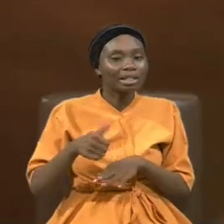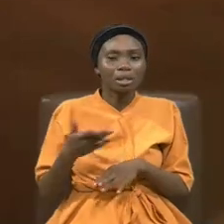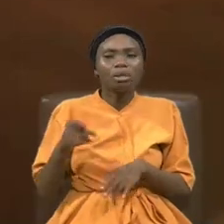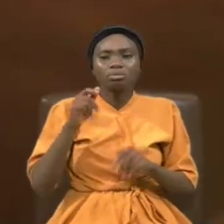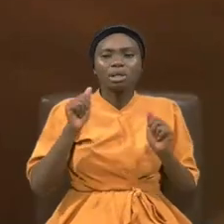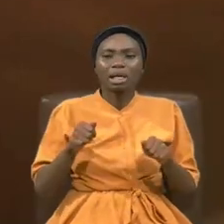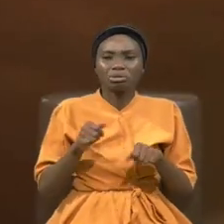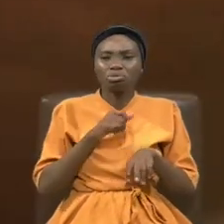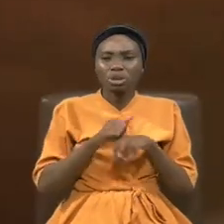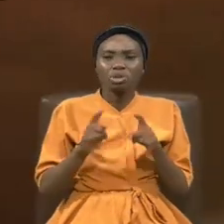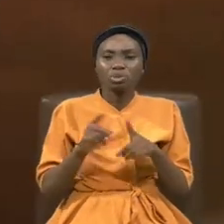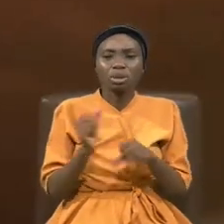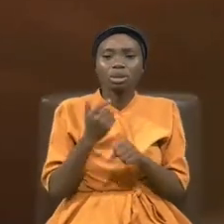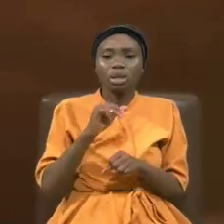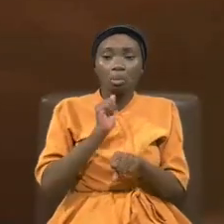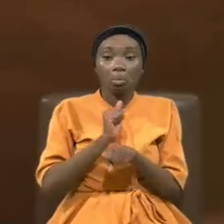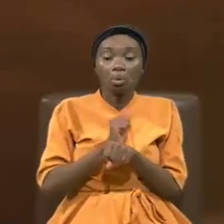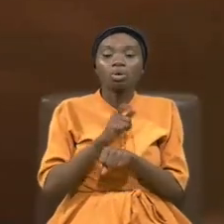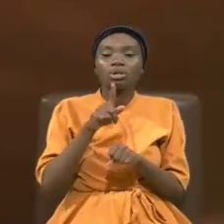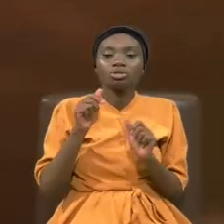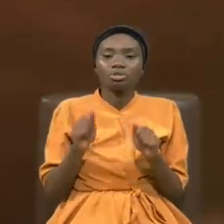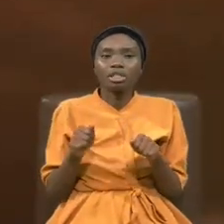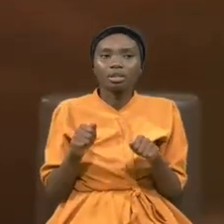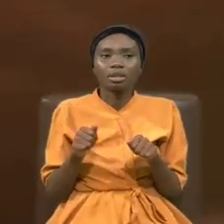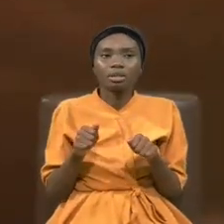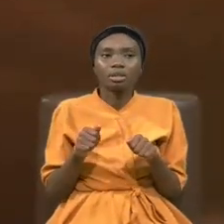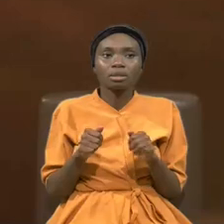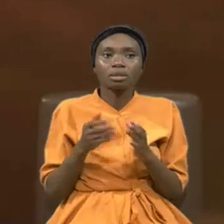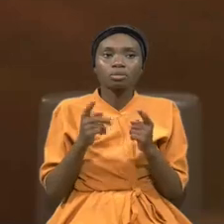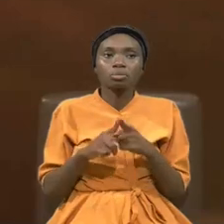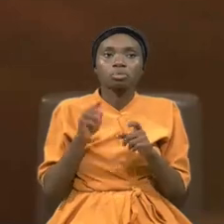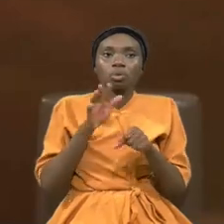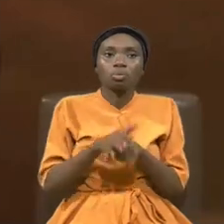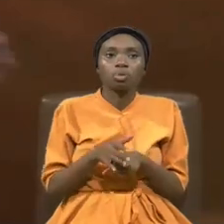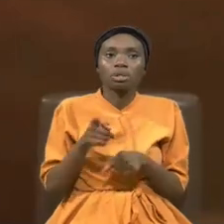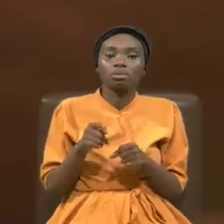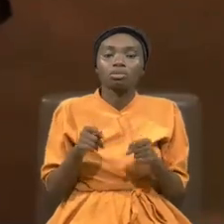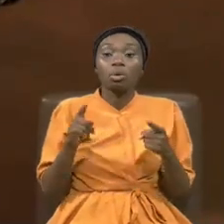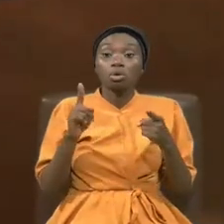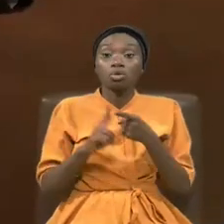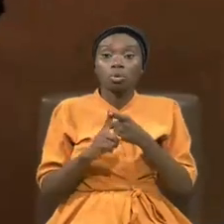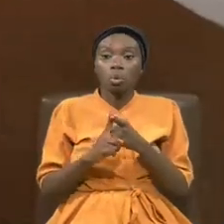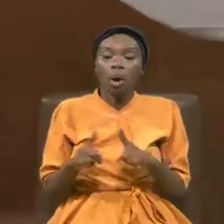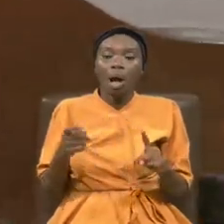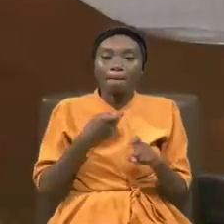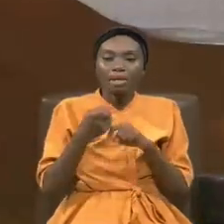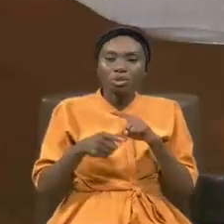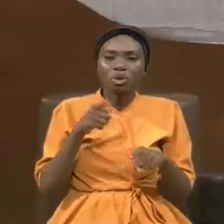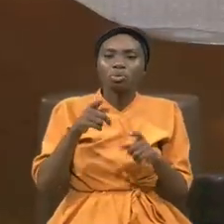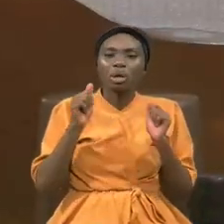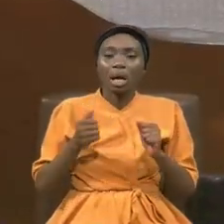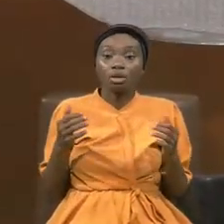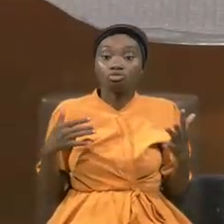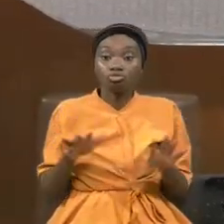Vous pouvez les menacer à ôter leur boulot. Vous pouvez les opprimer, les persécuter, vous pouvez